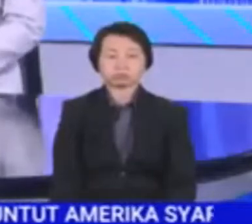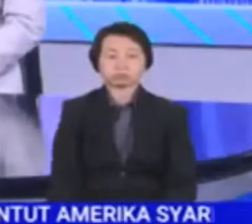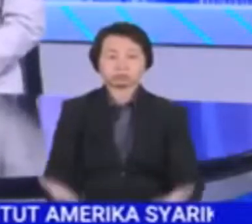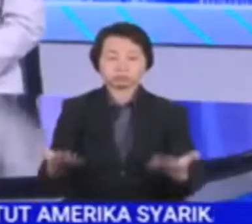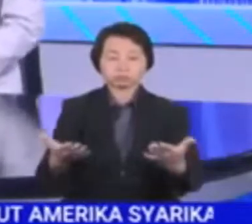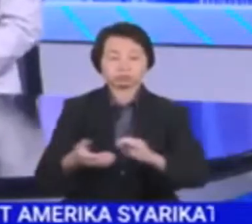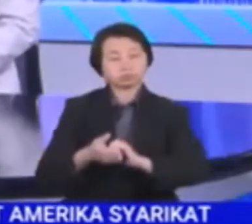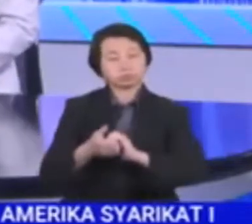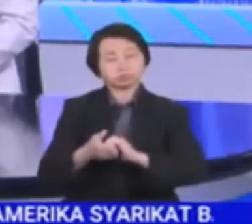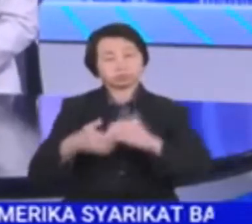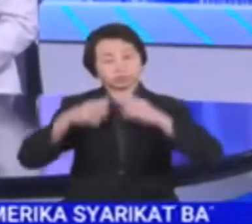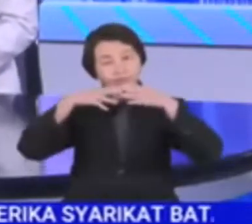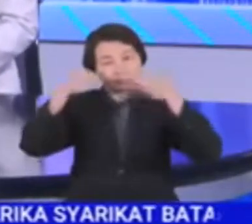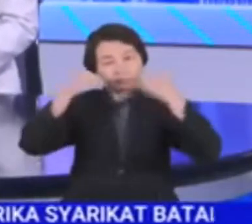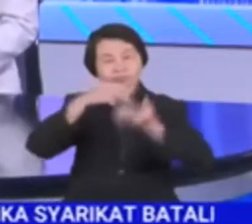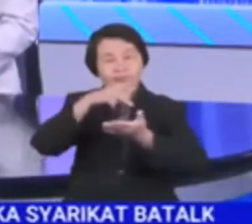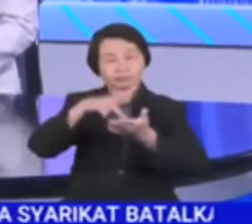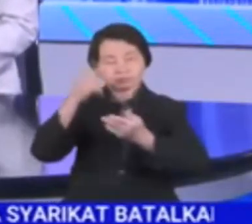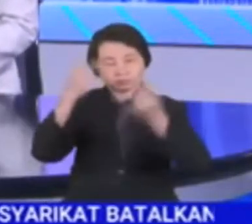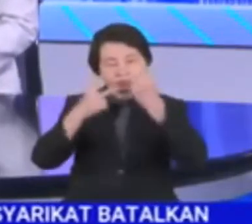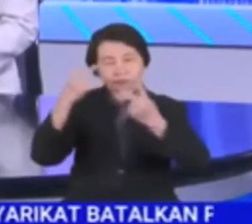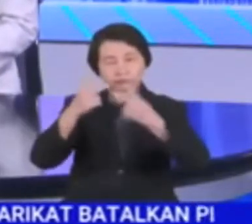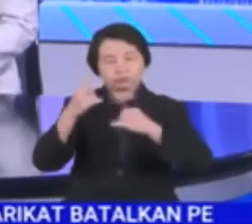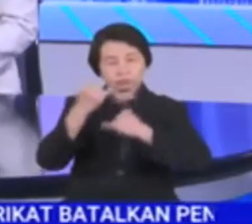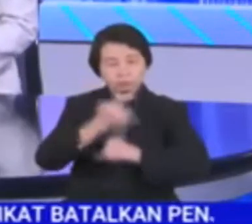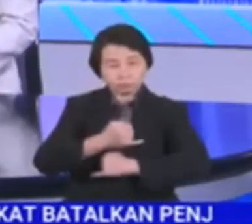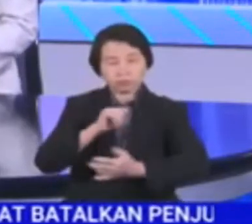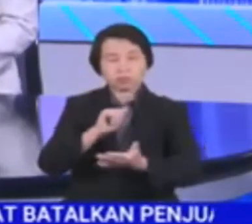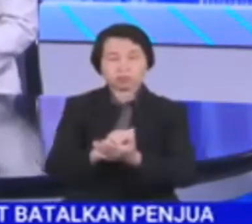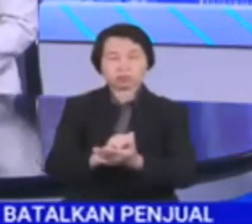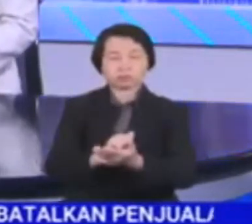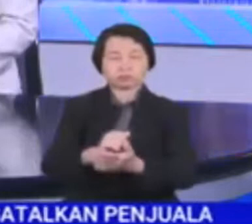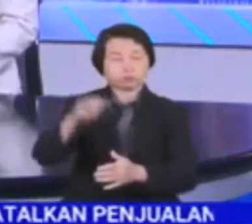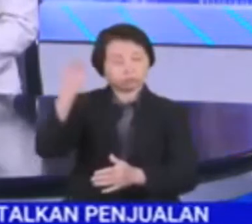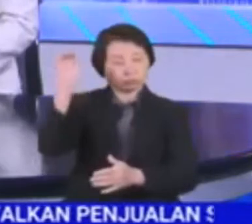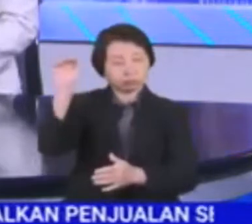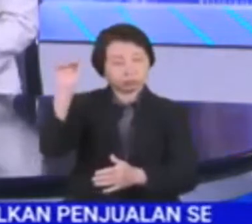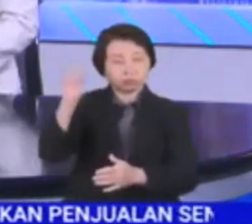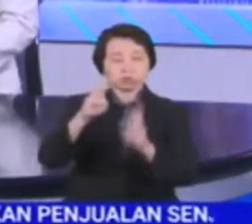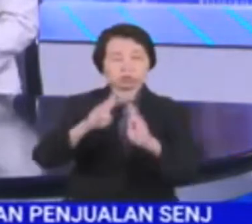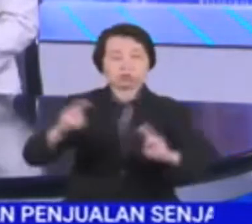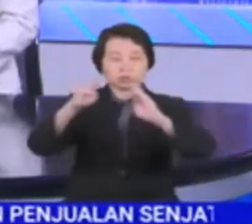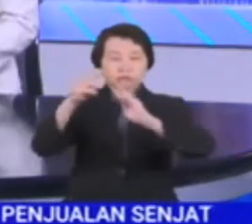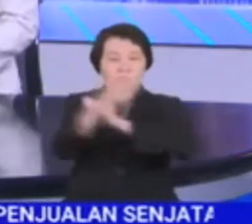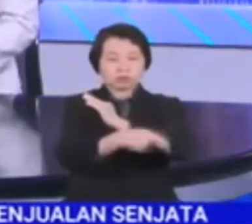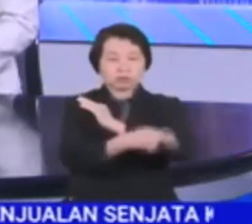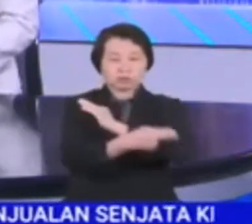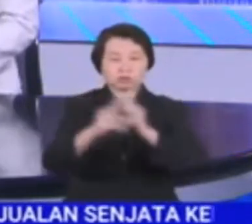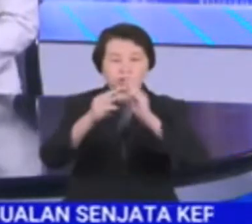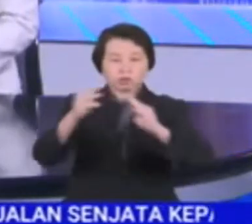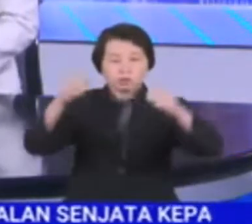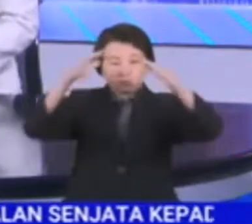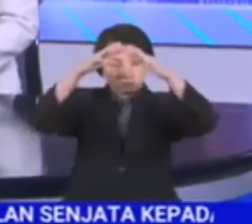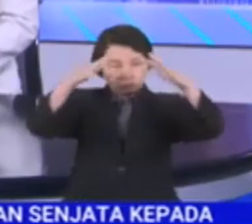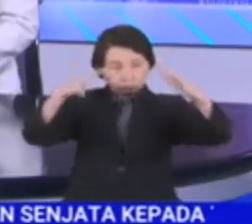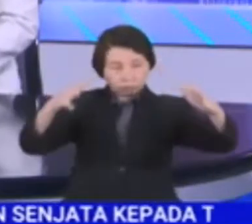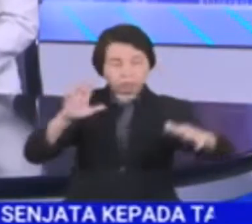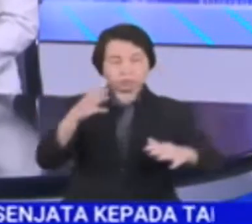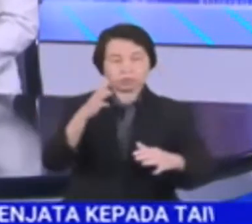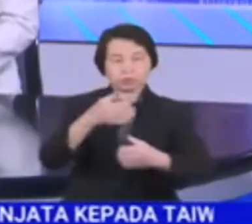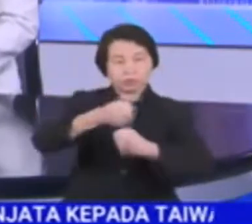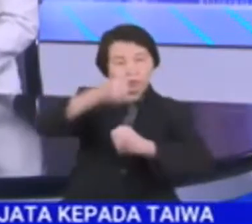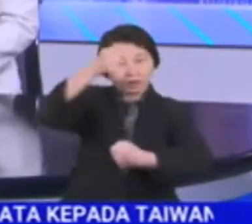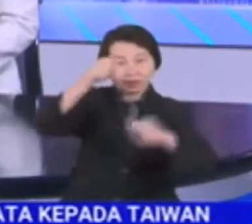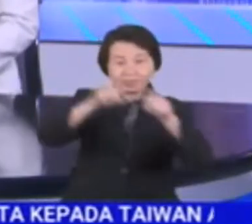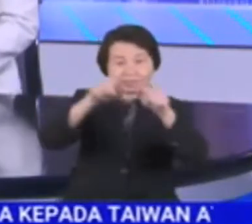Ya, mesra pelancong dan hub pusat ibadah dan dakwah itu antara tarikan Masjid Negara. Masjid dengan kubah biru berbentuk